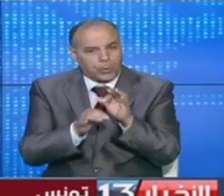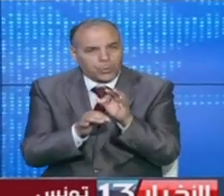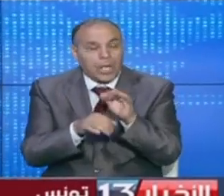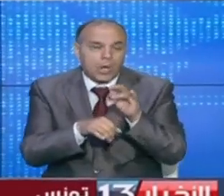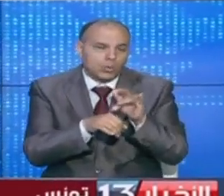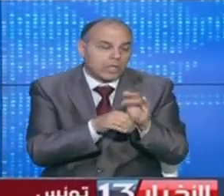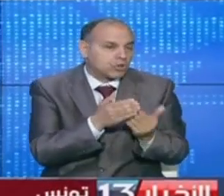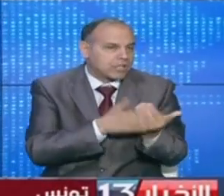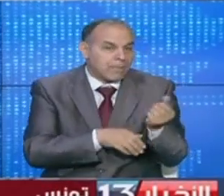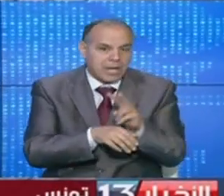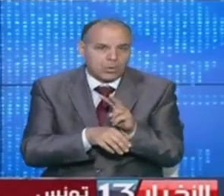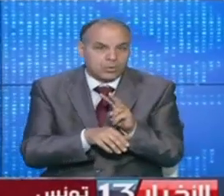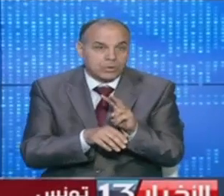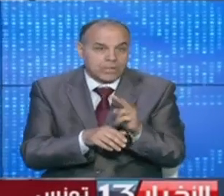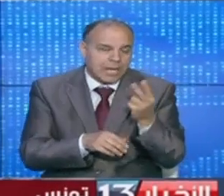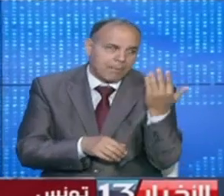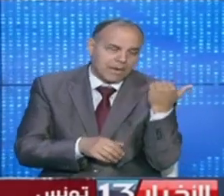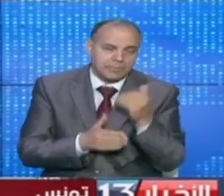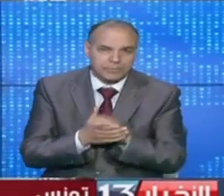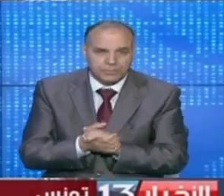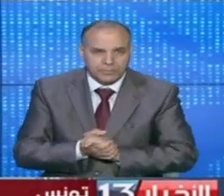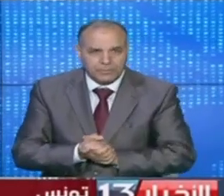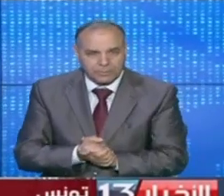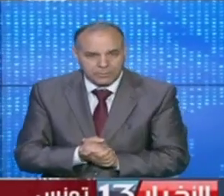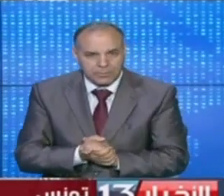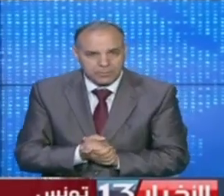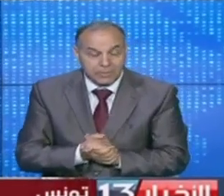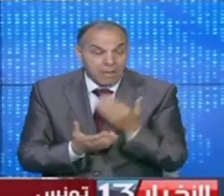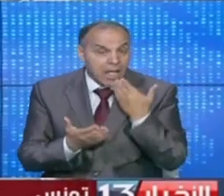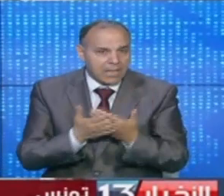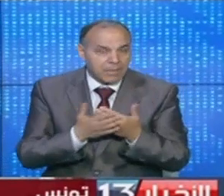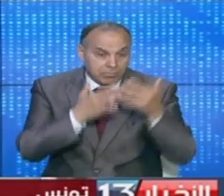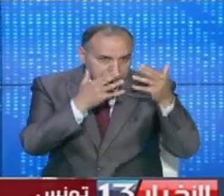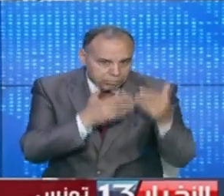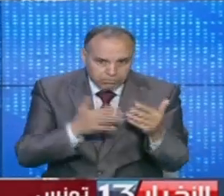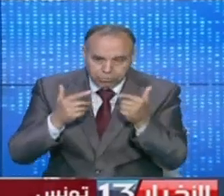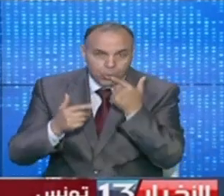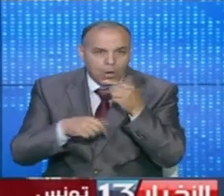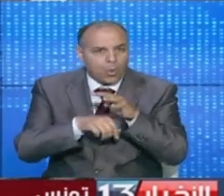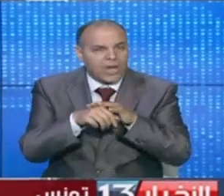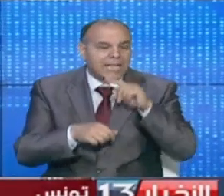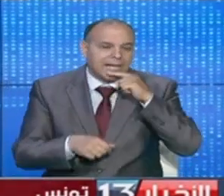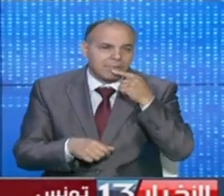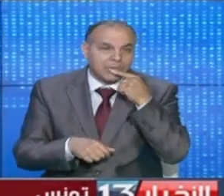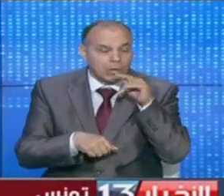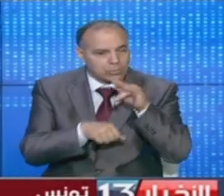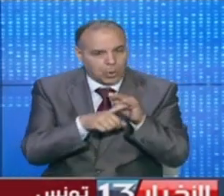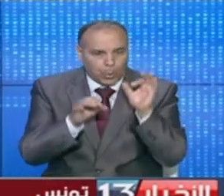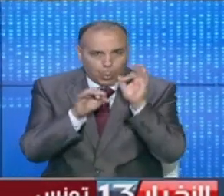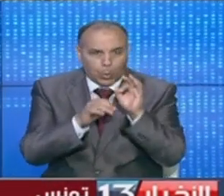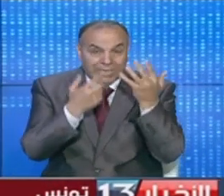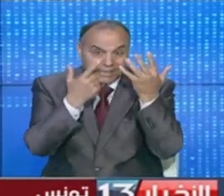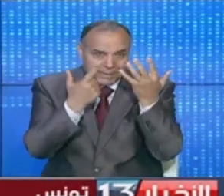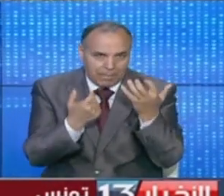اصابه جديده الى حدود يوم امس كما اثبتت الاحصائيات ان ولايه قابس لم تسجل لليوم